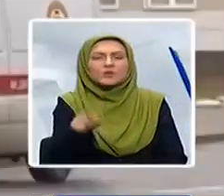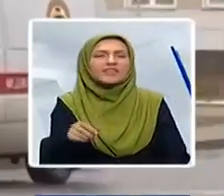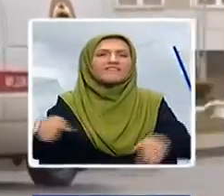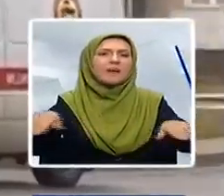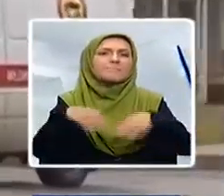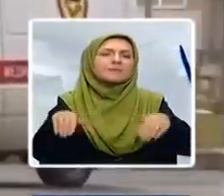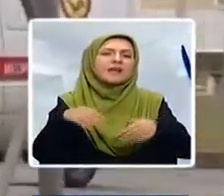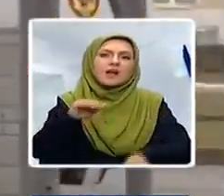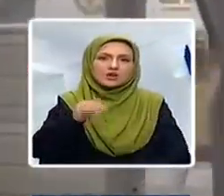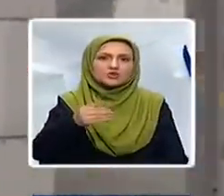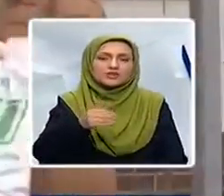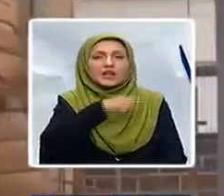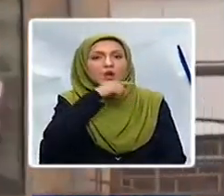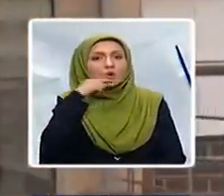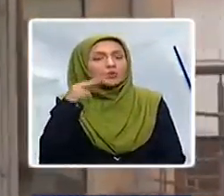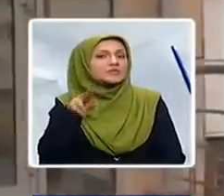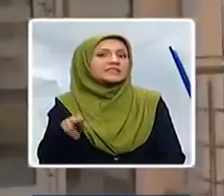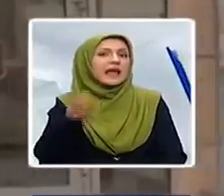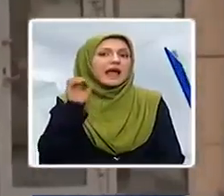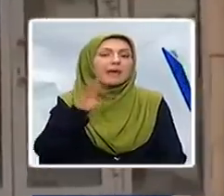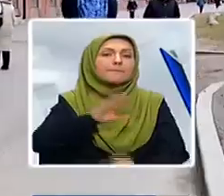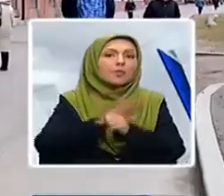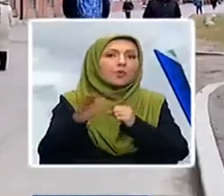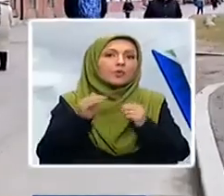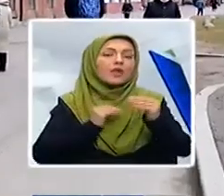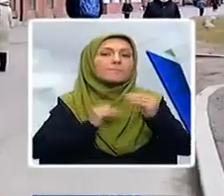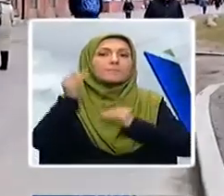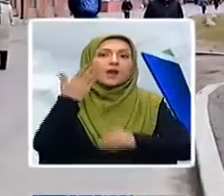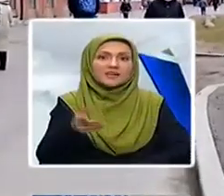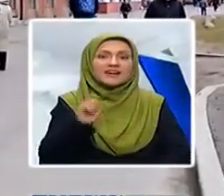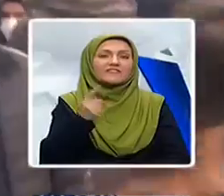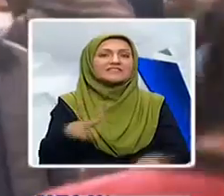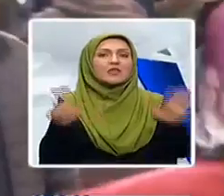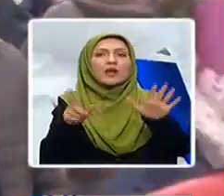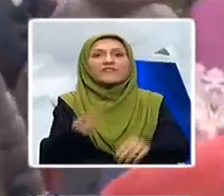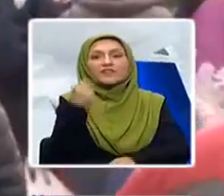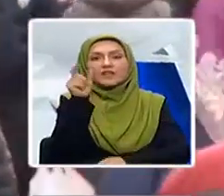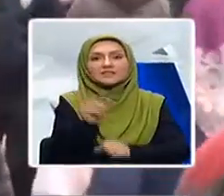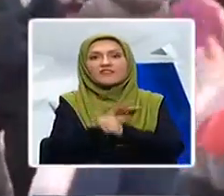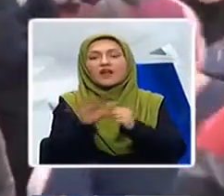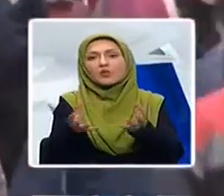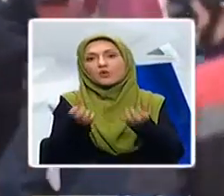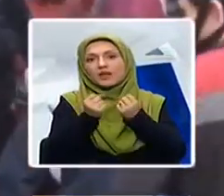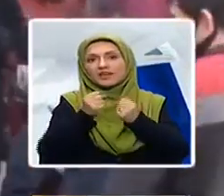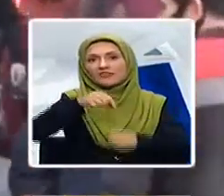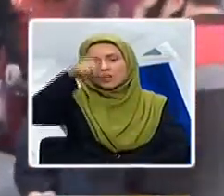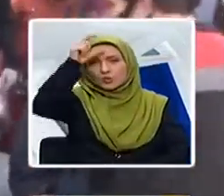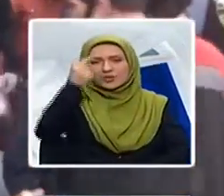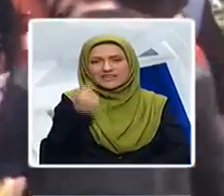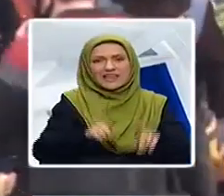شدن. در روسیه نیز حدود 70,000 مبتلا تا به امروز گزارش شده. در ترکیه هم طبق آخرین